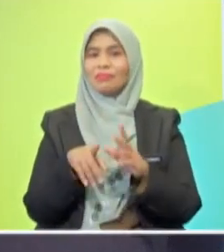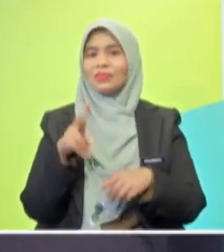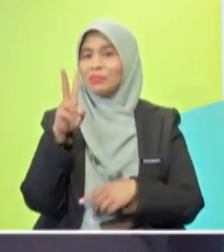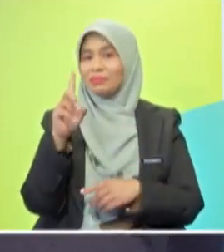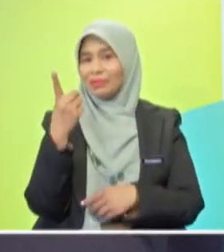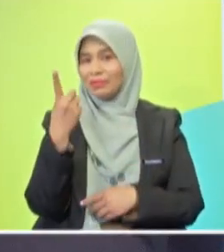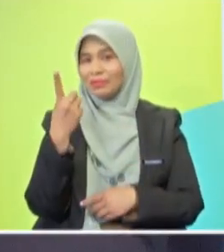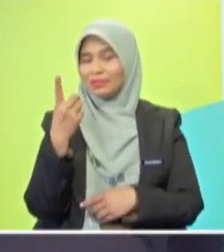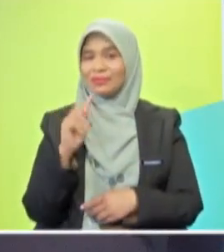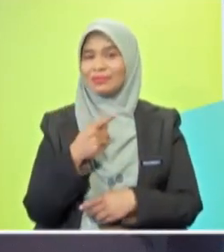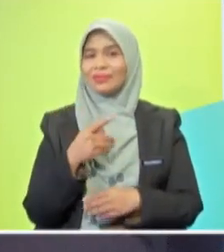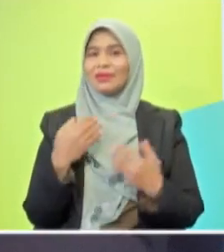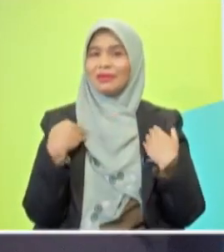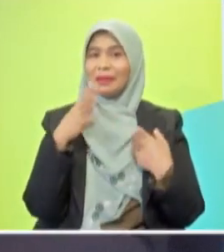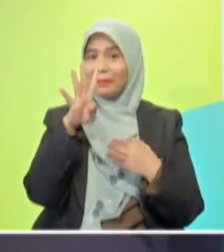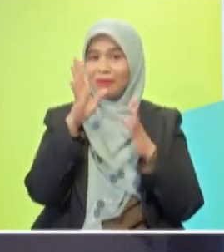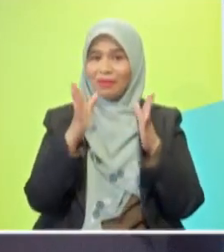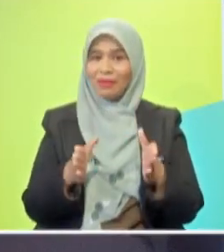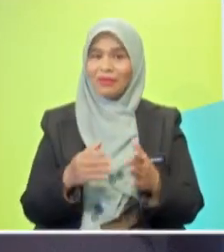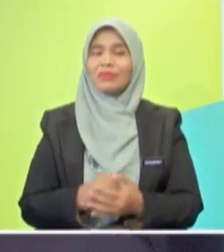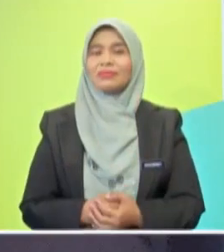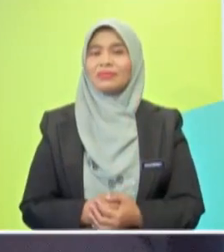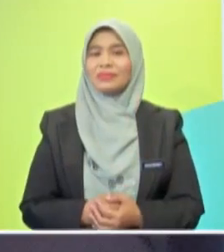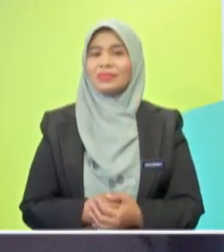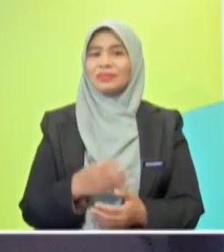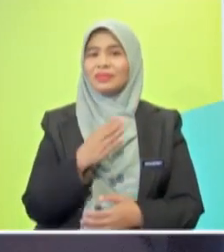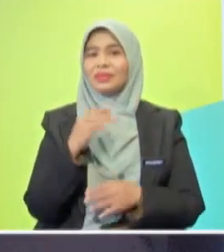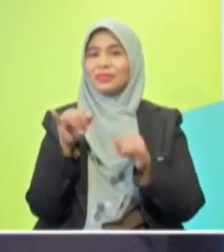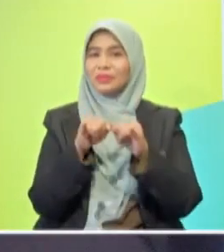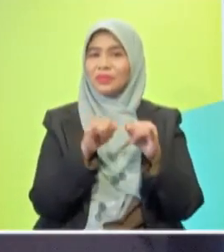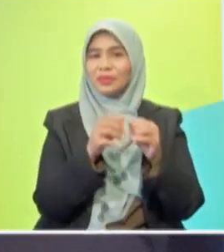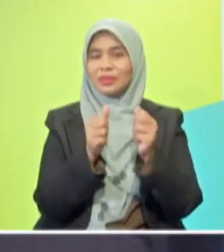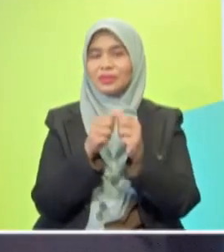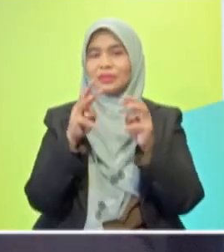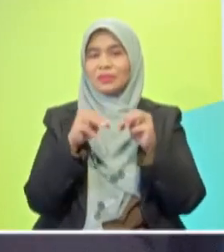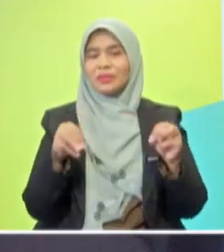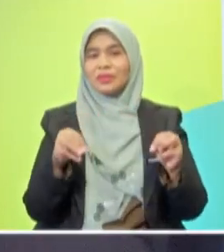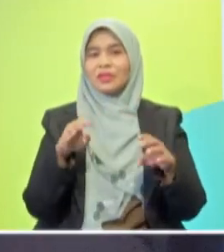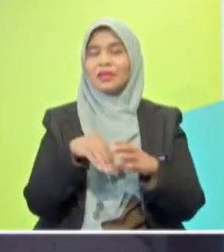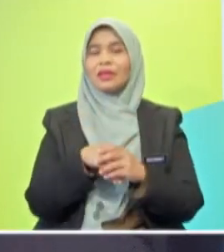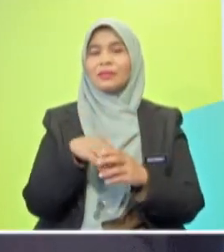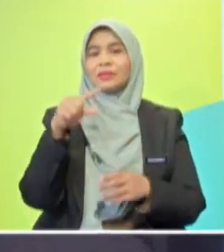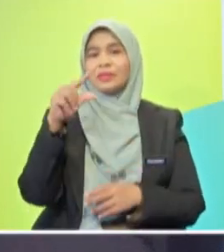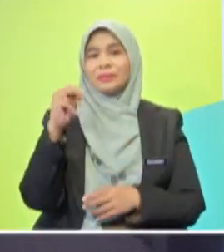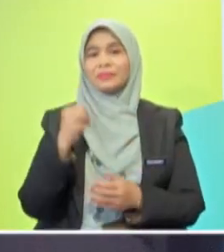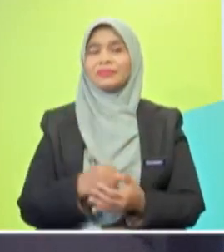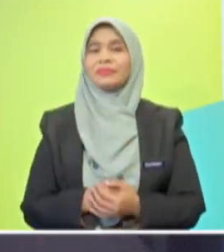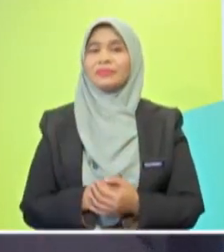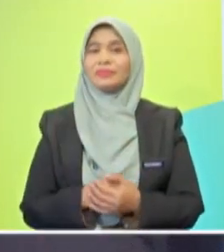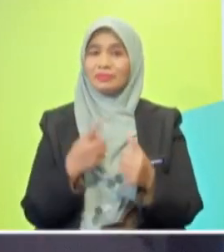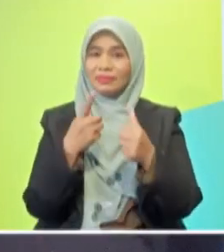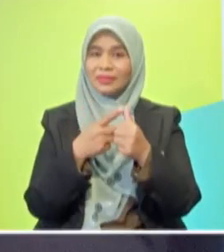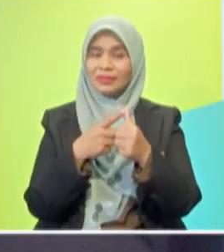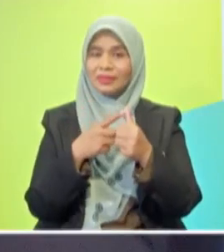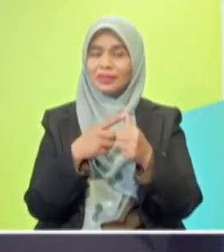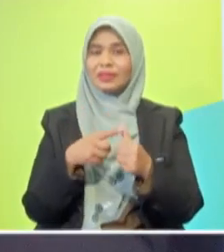kita berempat. Dan juga daripada murid-murid kita yang di dalam Gugembin, itu yang pertama